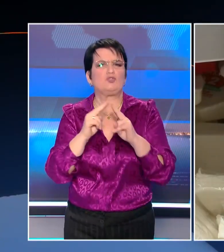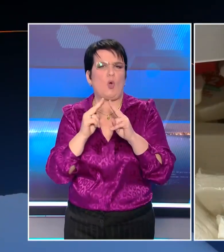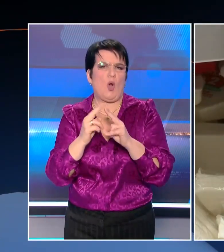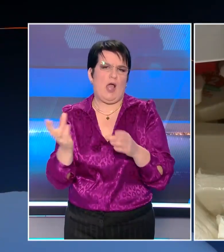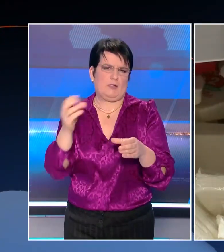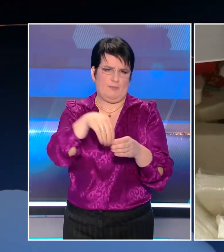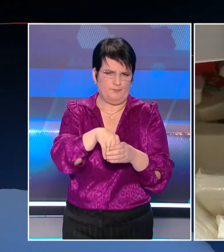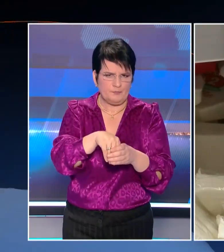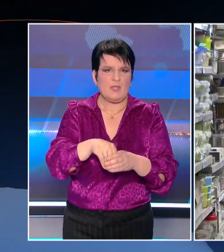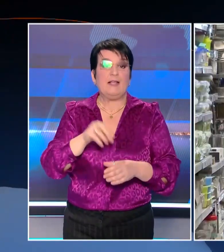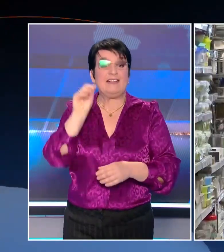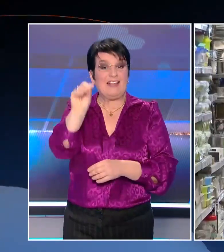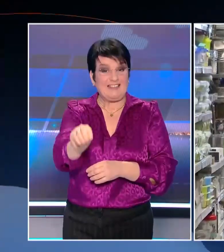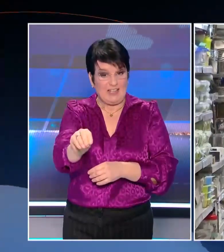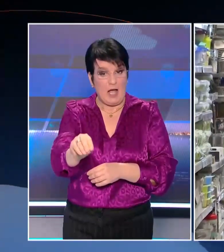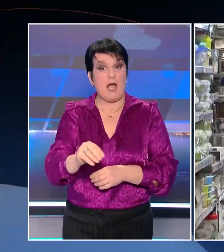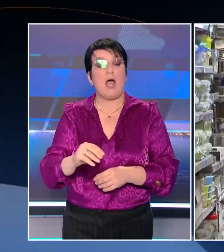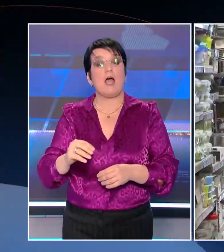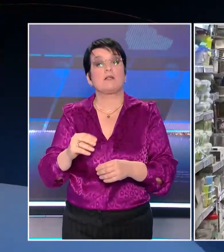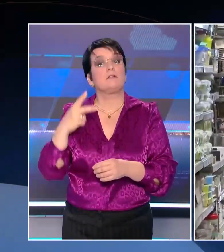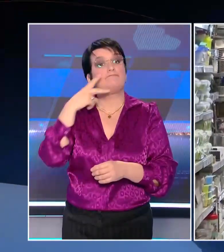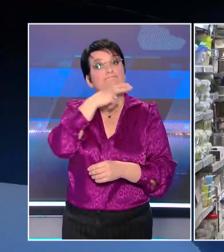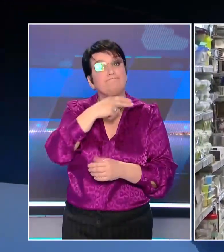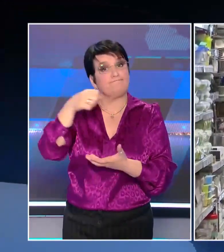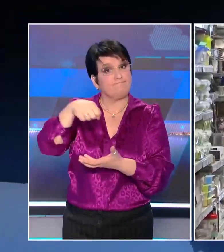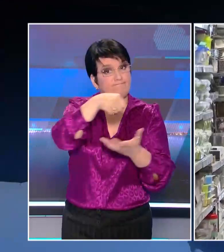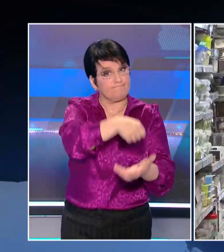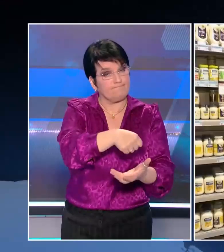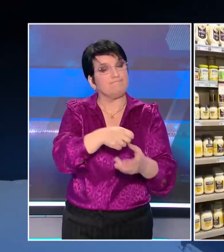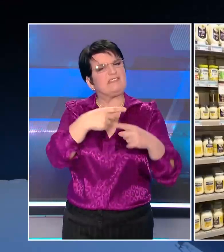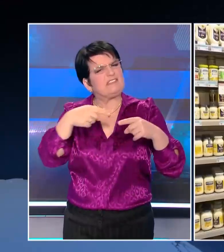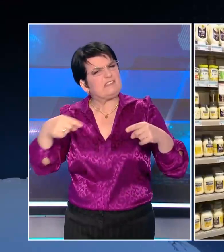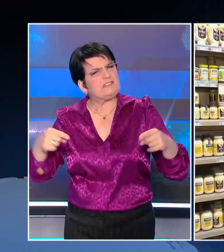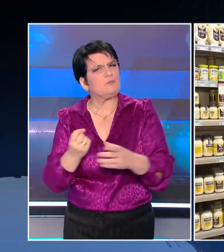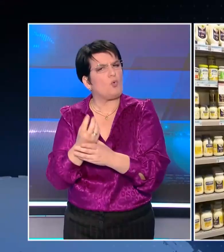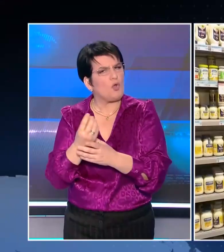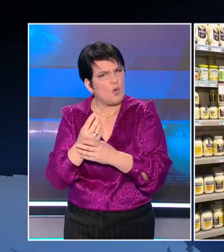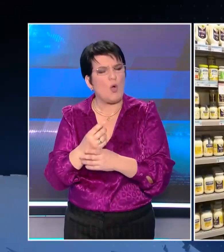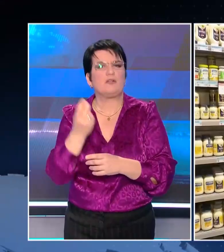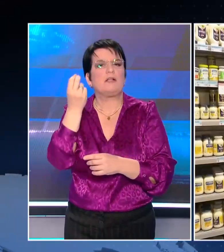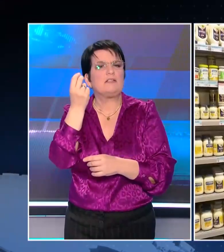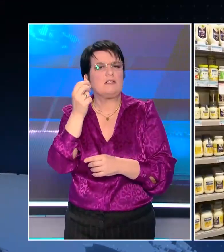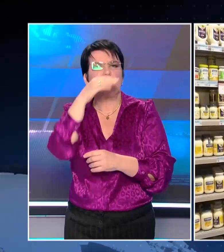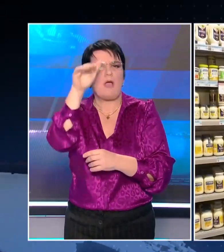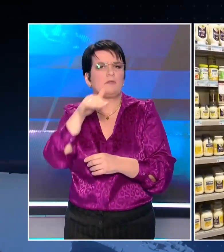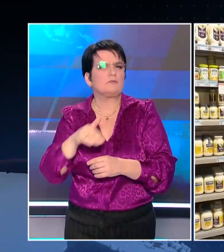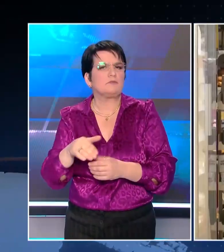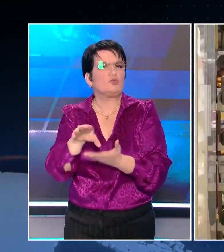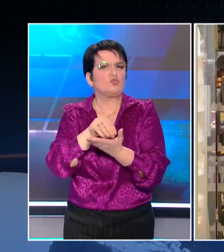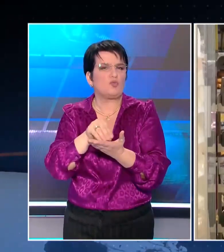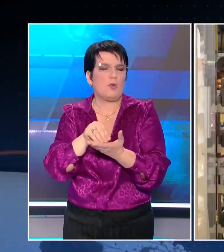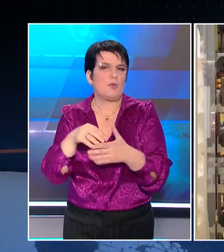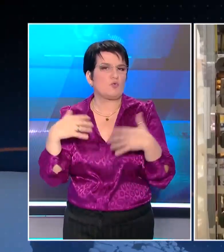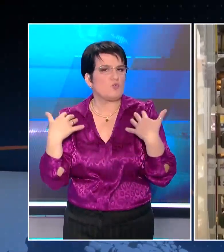ερχόμενη Τετάρτη ενεργοποιείται και το καλάθι της Αρακοστής με νηστίσιμα προϊόντα σε μια περίοδο που οι τιμές στα ράφια των σούπερ μάρκετ συνεχίζουν